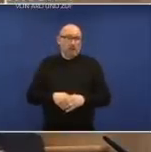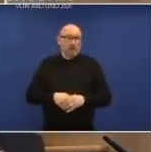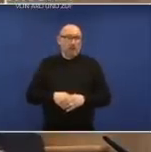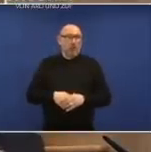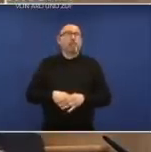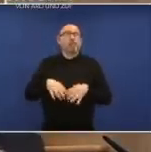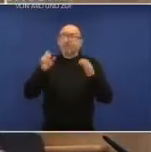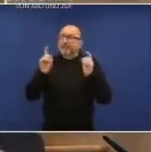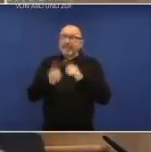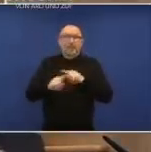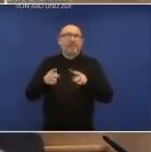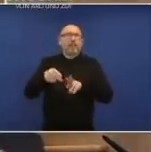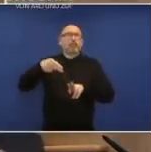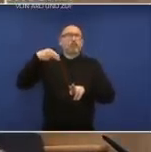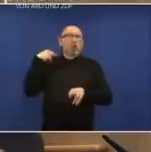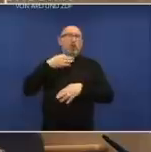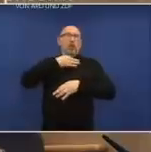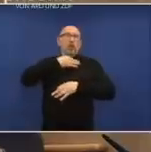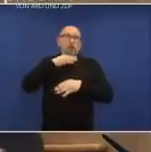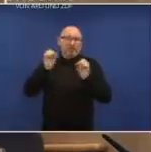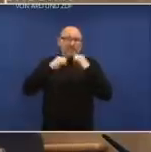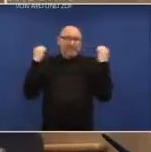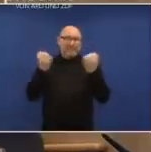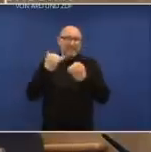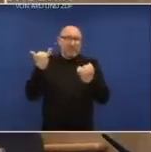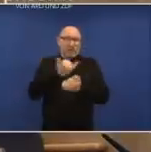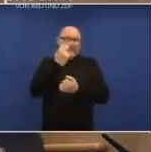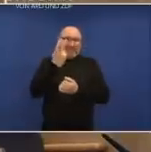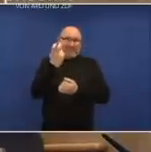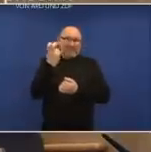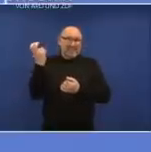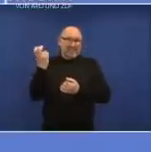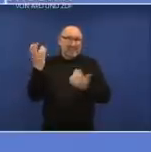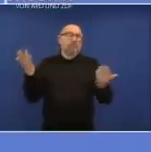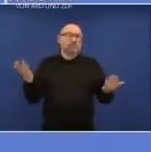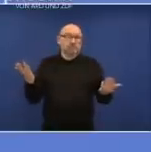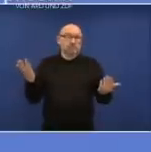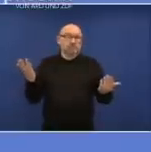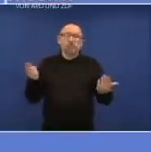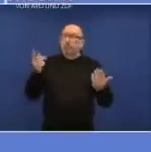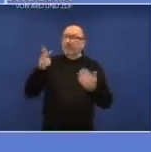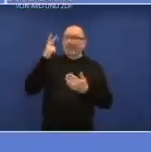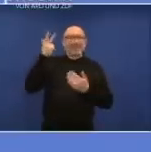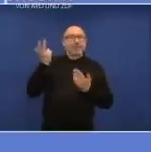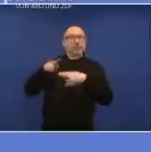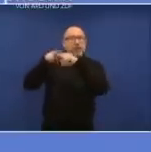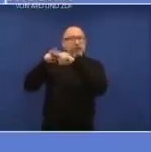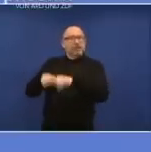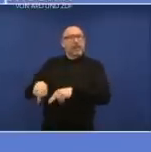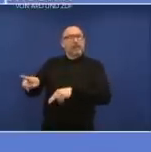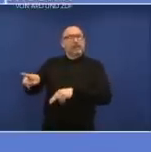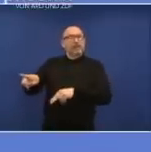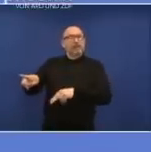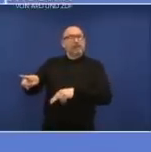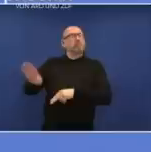in die Notlage verfielen, die wir im Jahre 2020 haben. Und dass wir in dieser nationalen Reserve Gesundheitsschutz jetzt